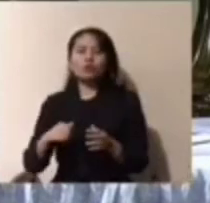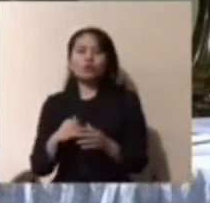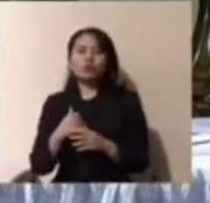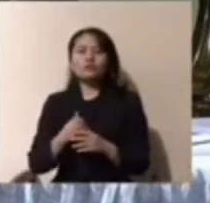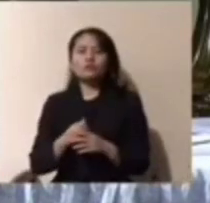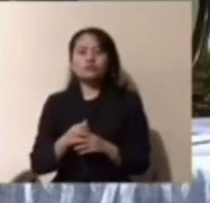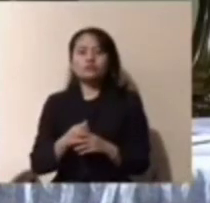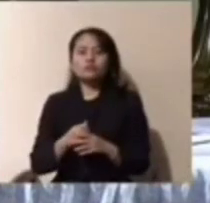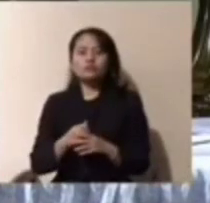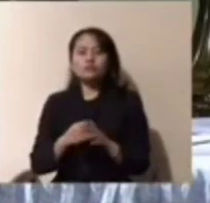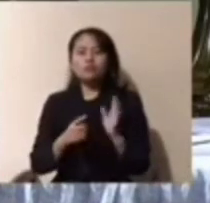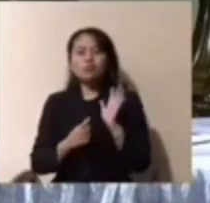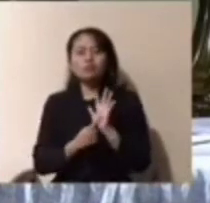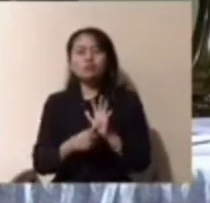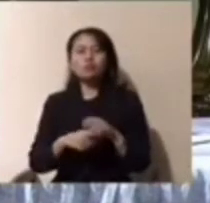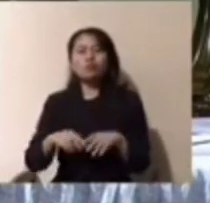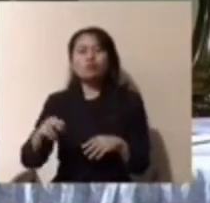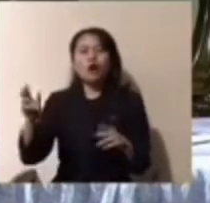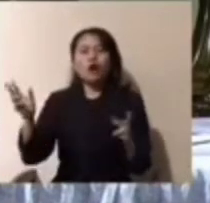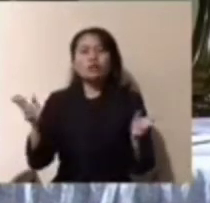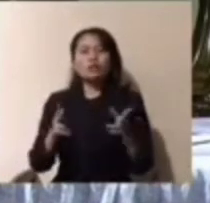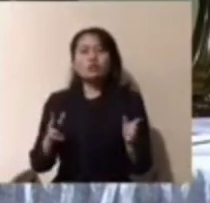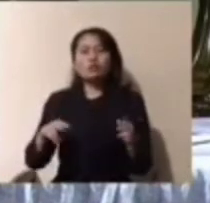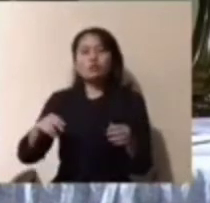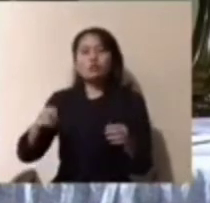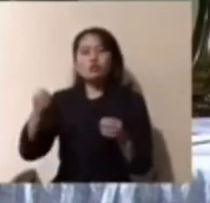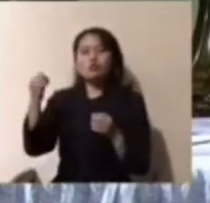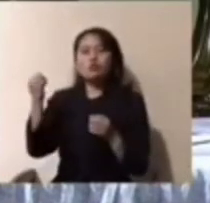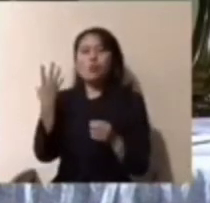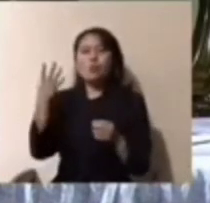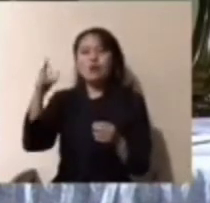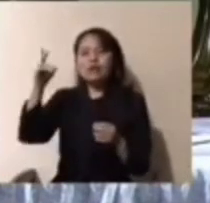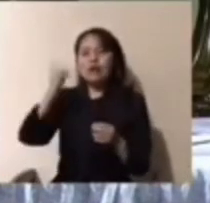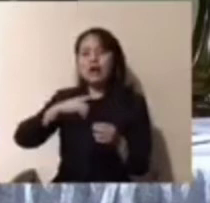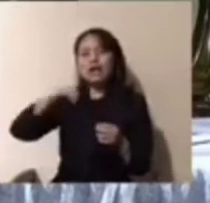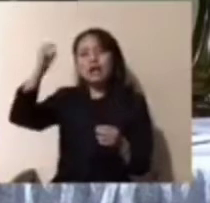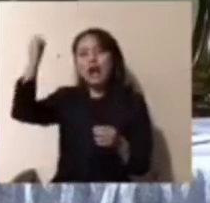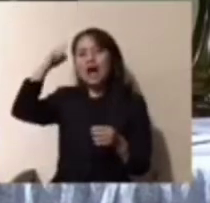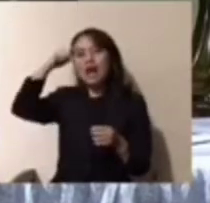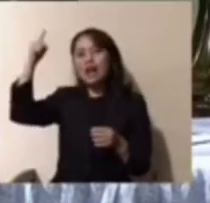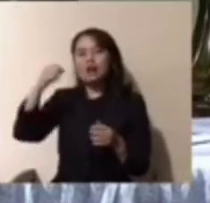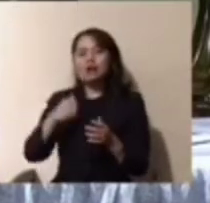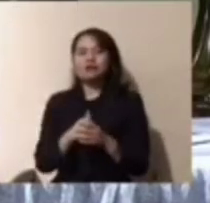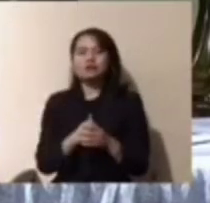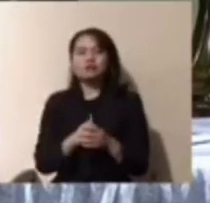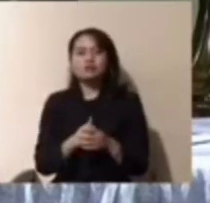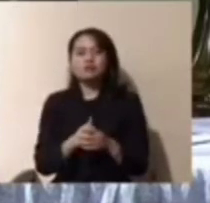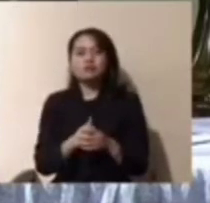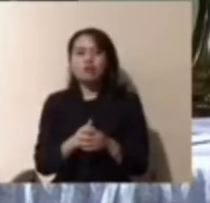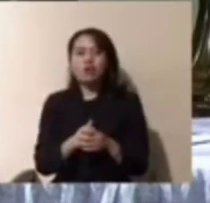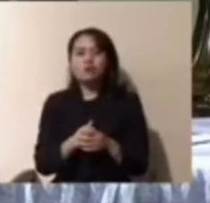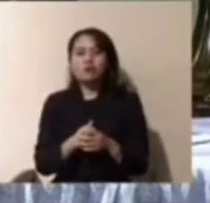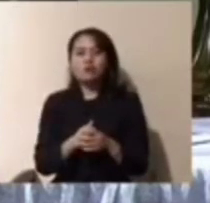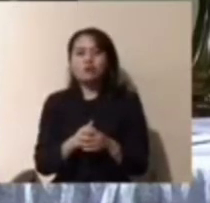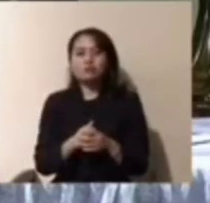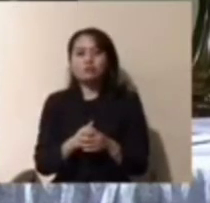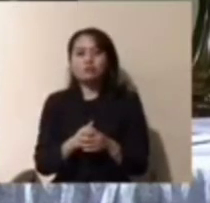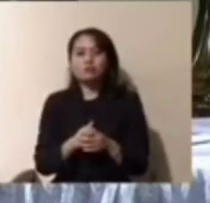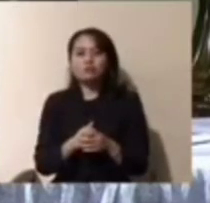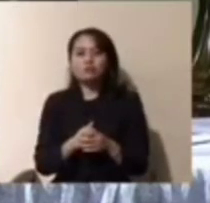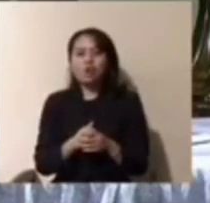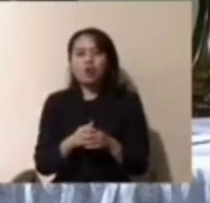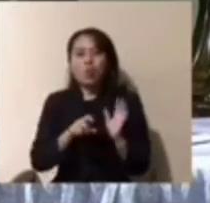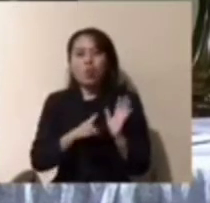ia berasal dari Allah. Ini dibuktikan dengan selalu mengasihi